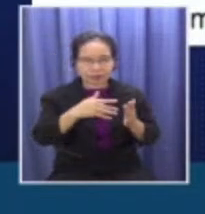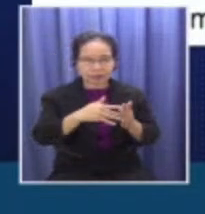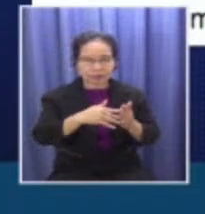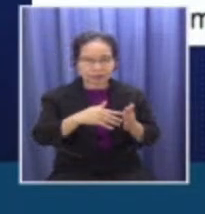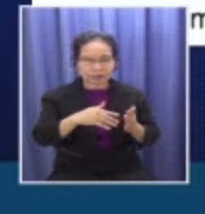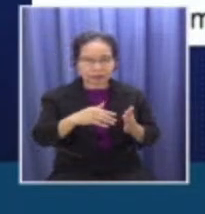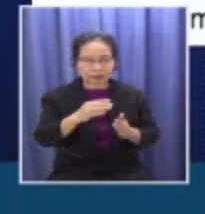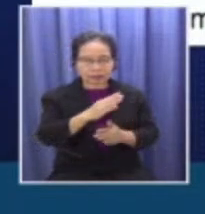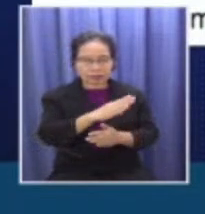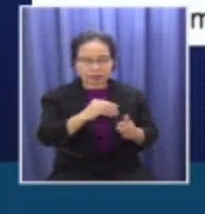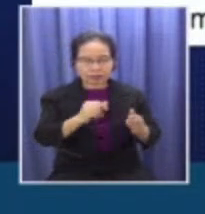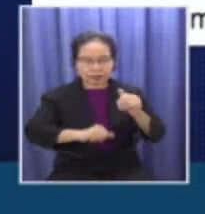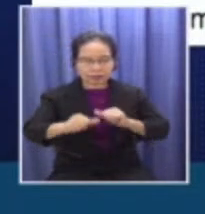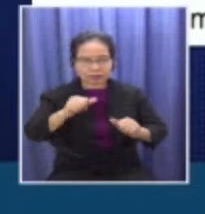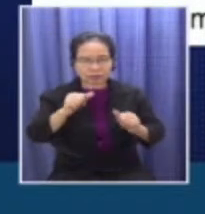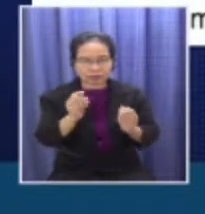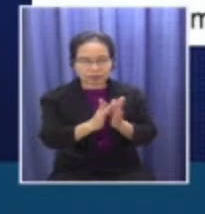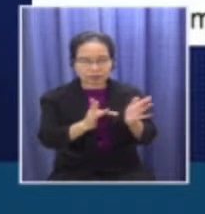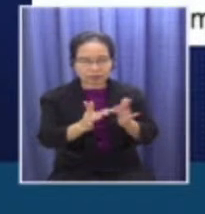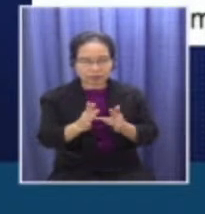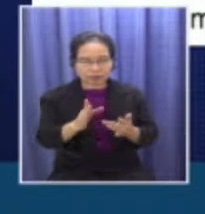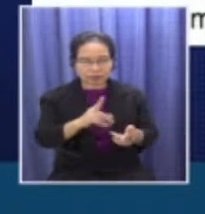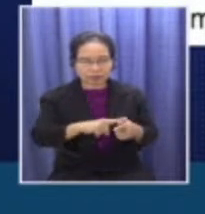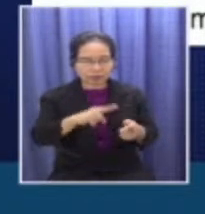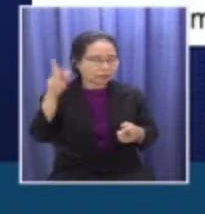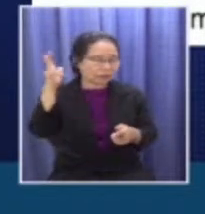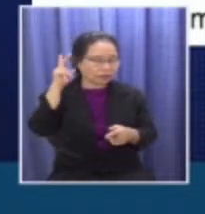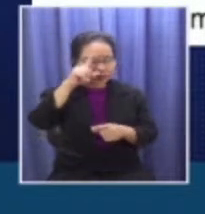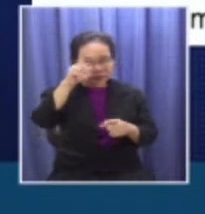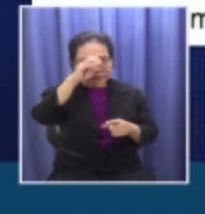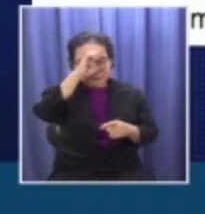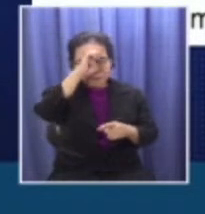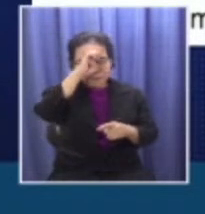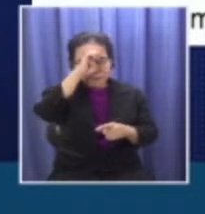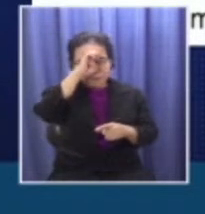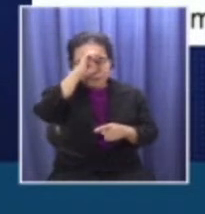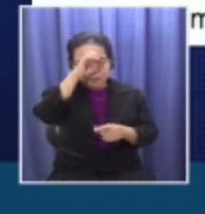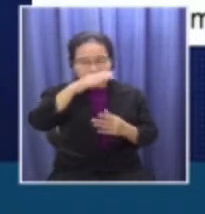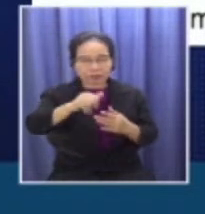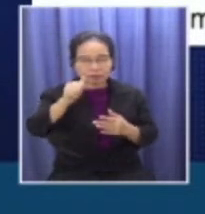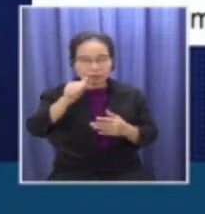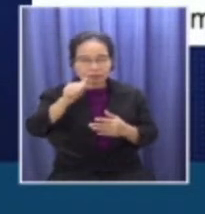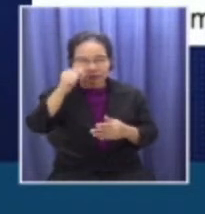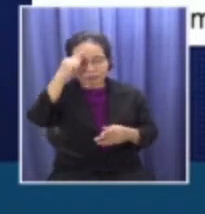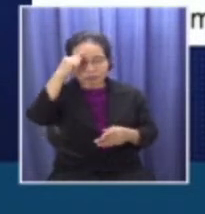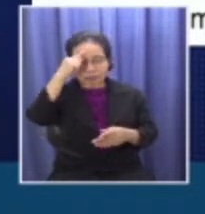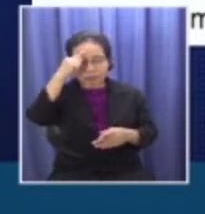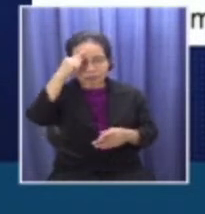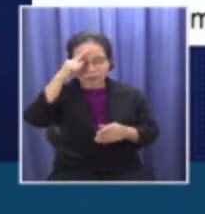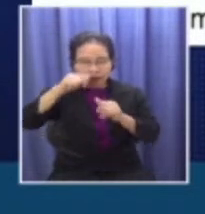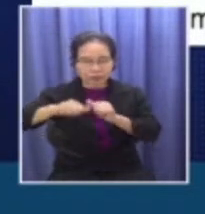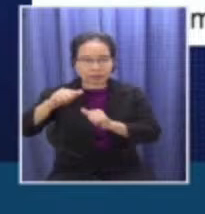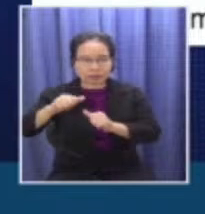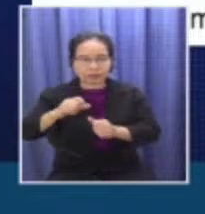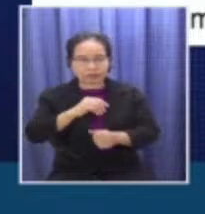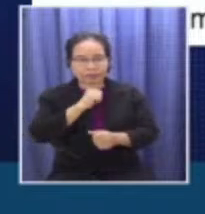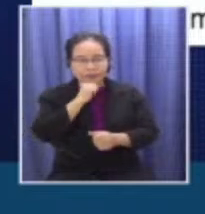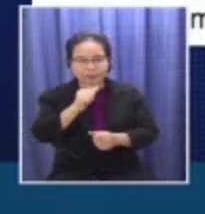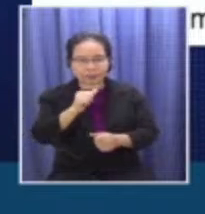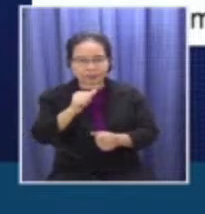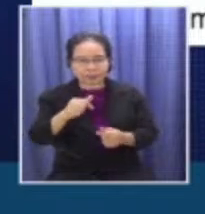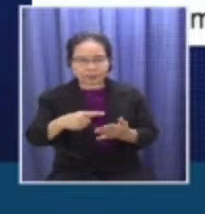na ye da Nyankopɔn ase sɛ ya wa asɛmpakafo Nyankopɔn de warum di dwuma